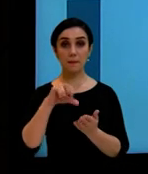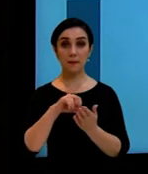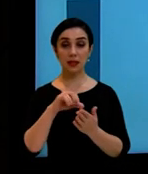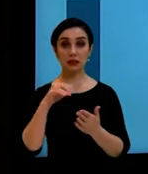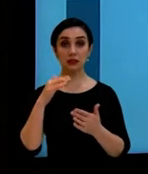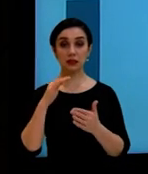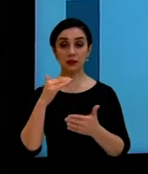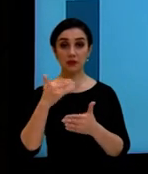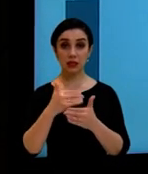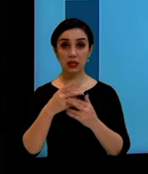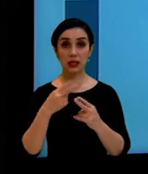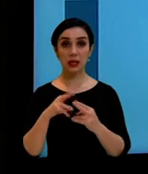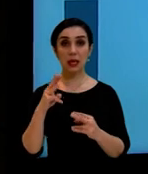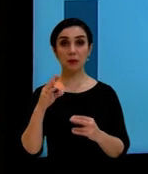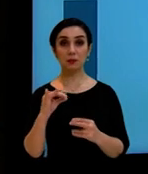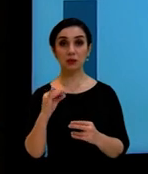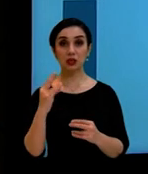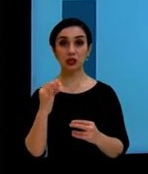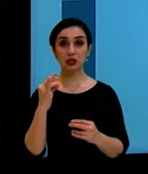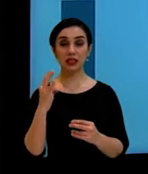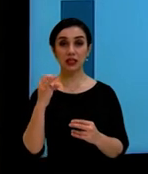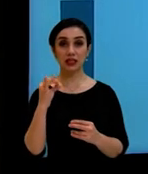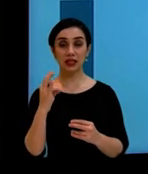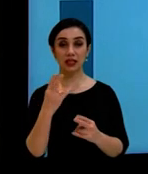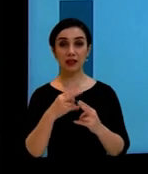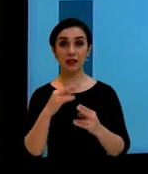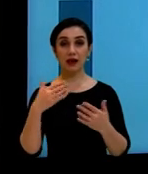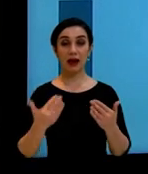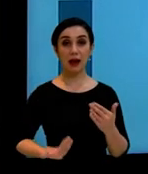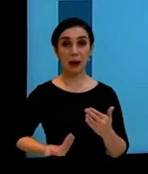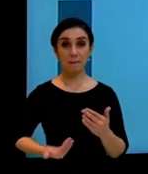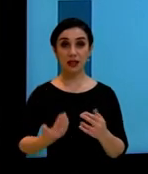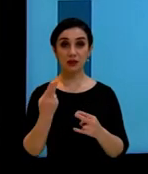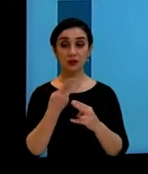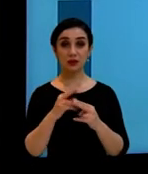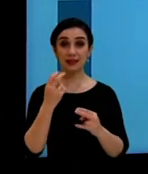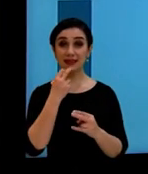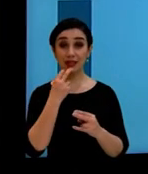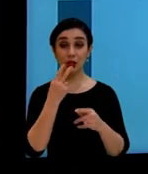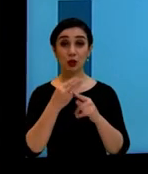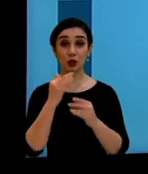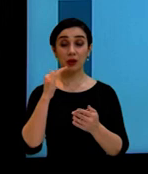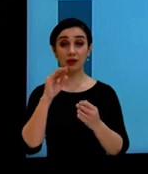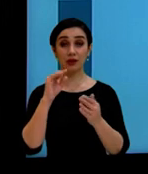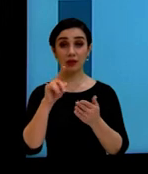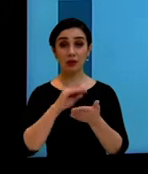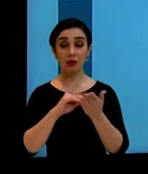мольера михин во дворянстве комедию он написал в